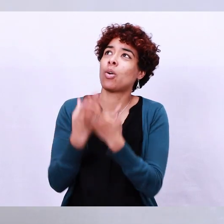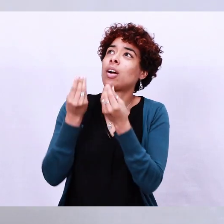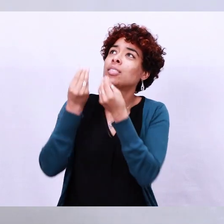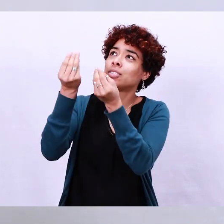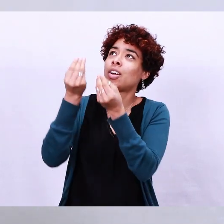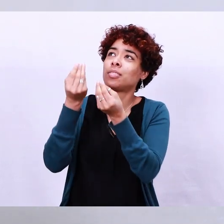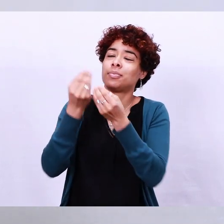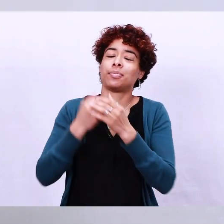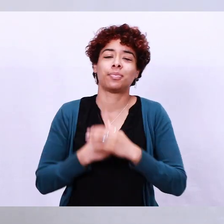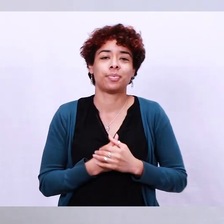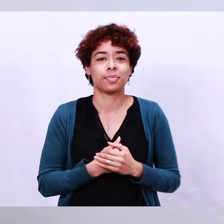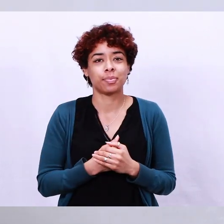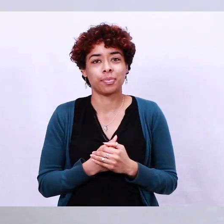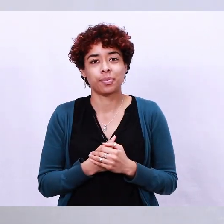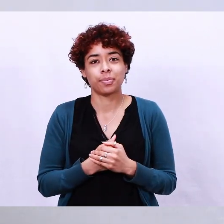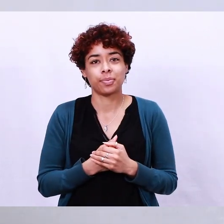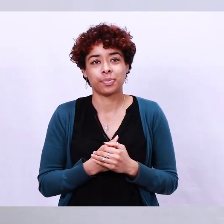nom. »